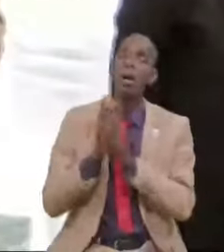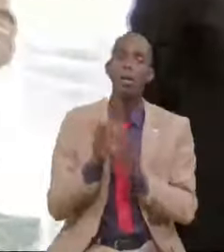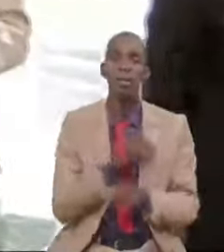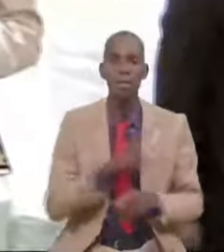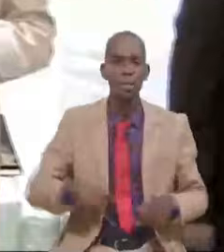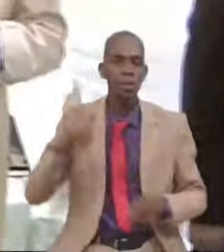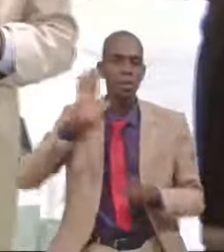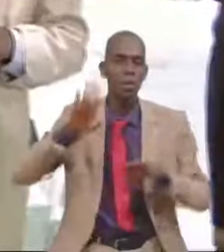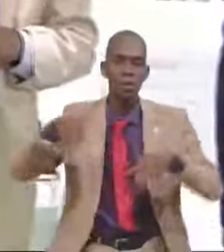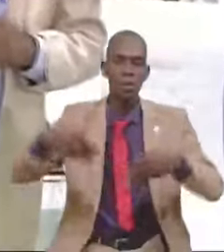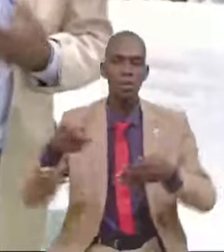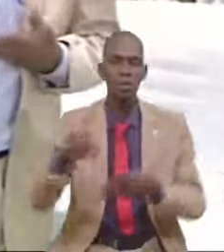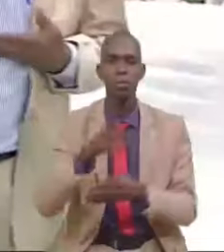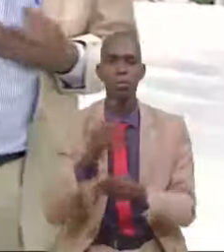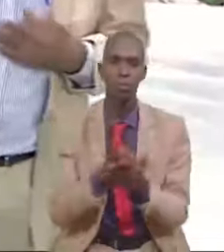Demande, le Seigneur va te donner.